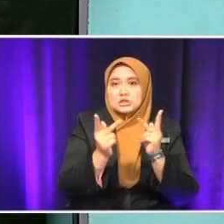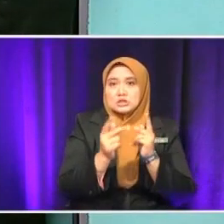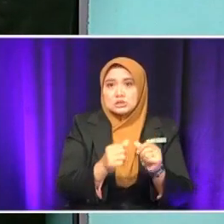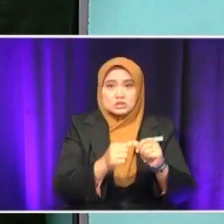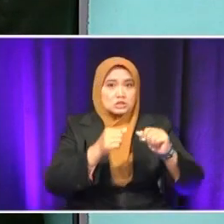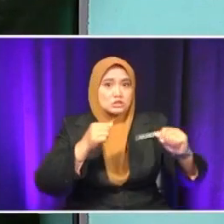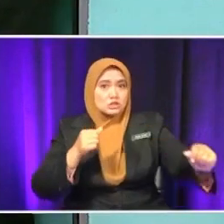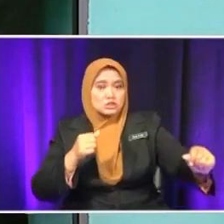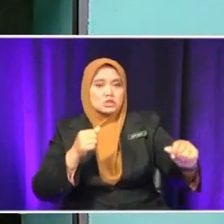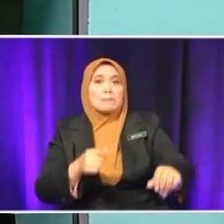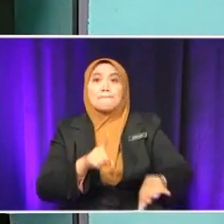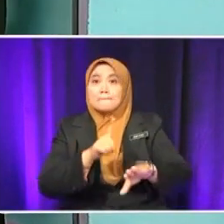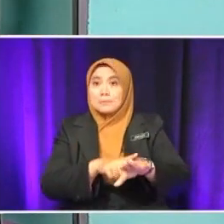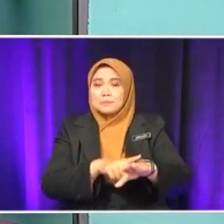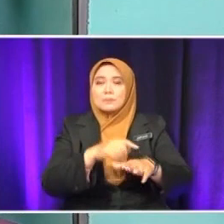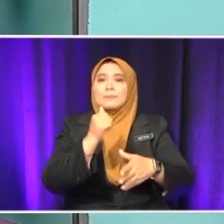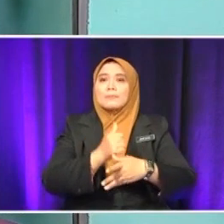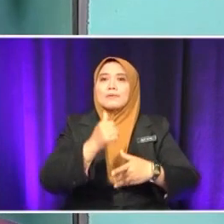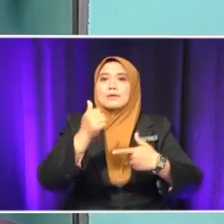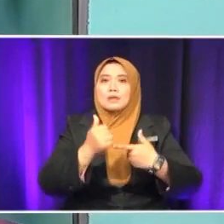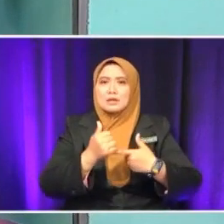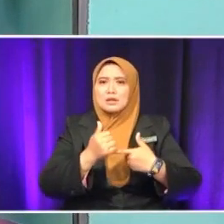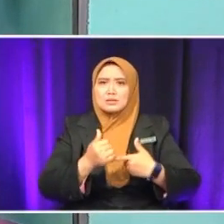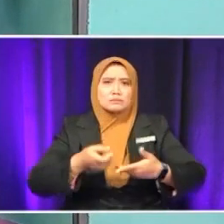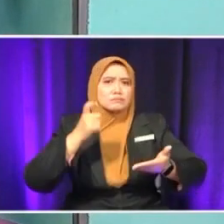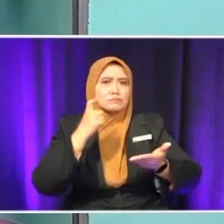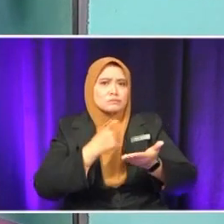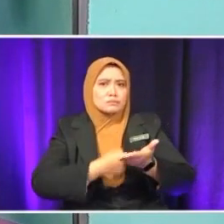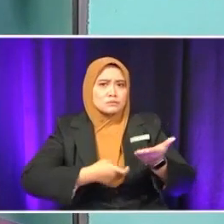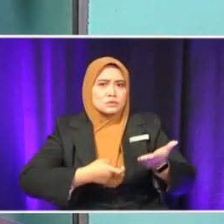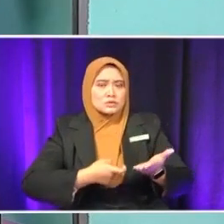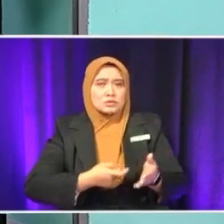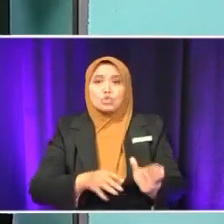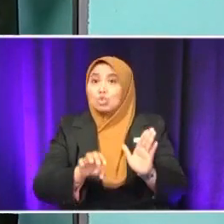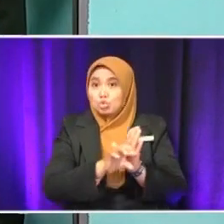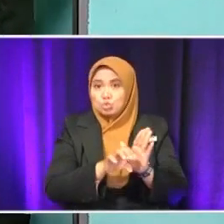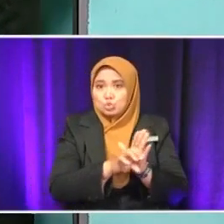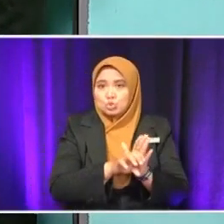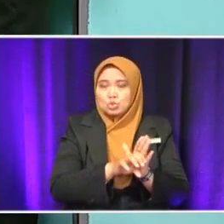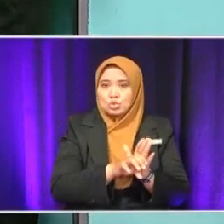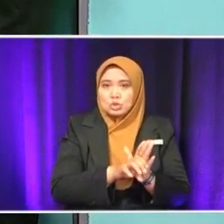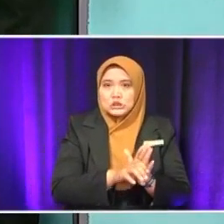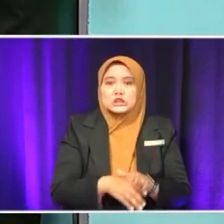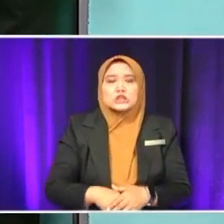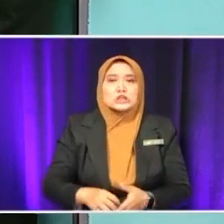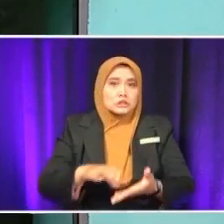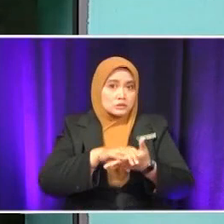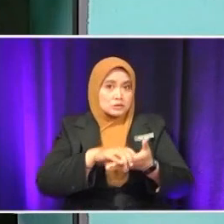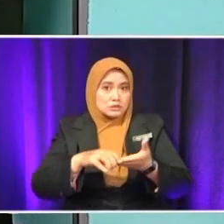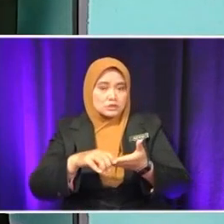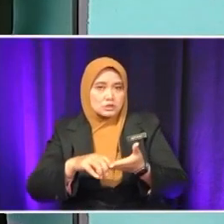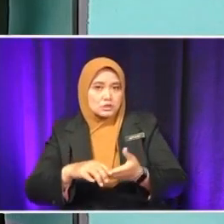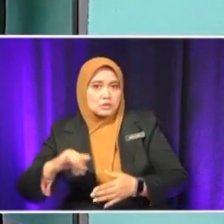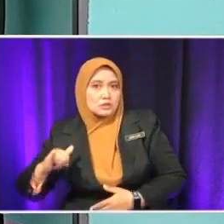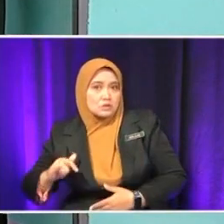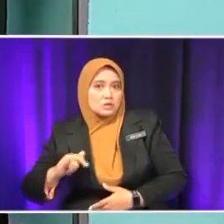kos. Contoh macam tiket penerbangan. Tiket penerbangan, syarikat A menawarkan harga RM100, syarikat